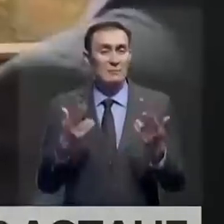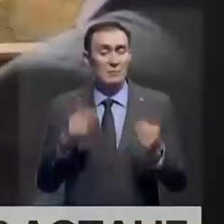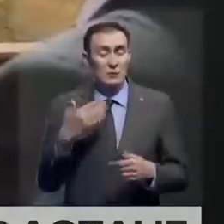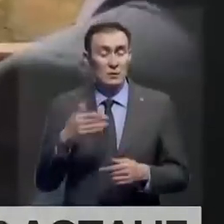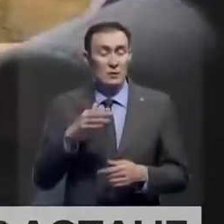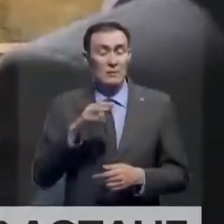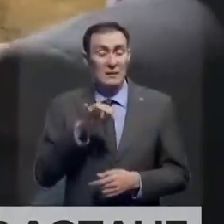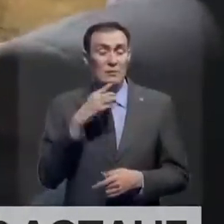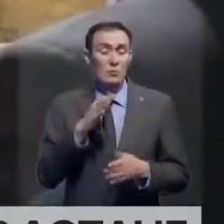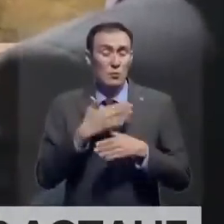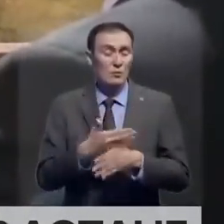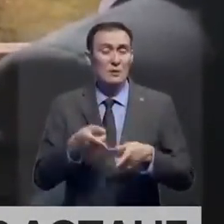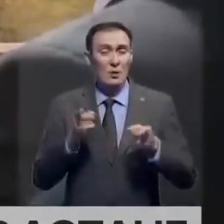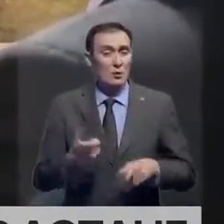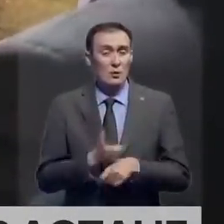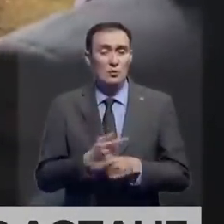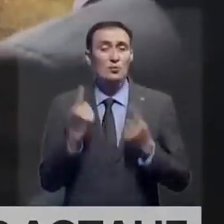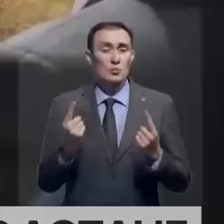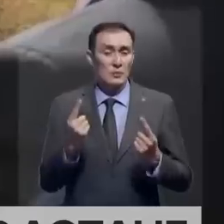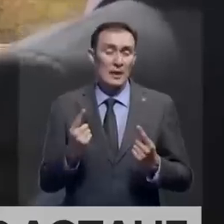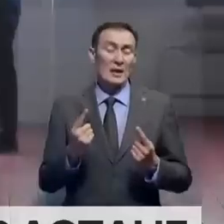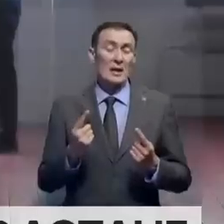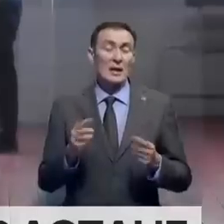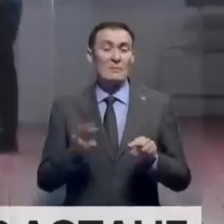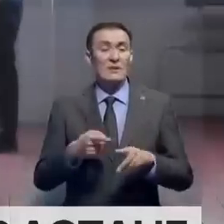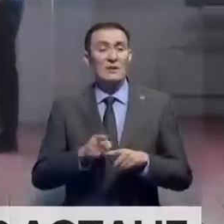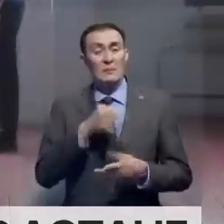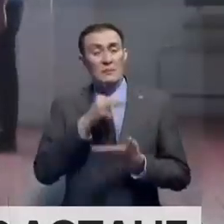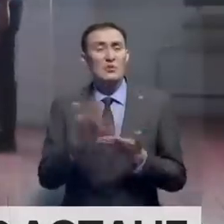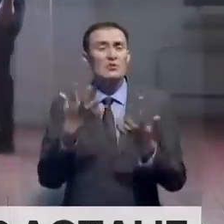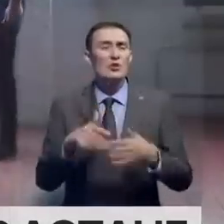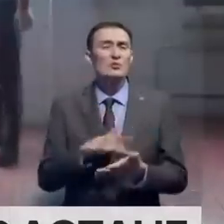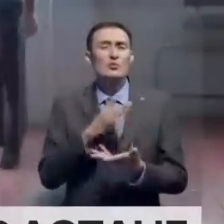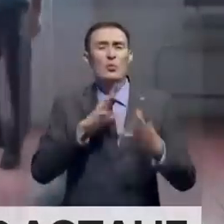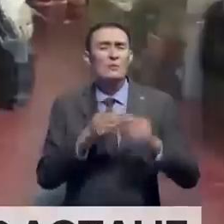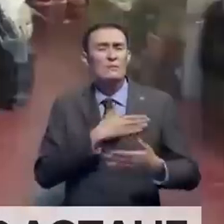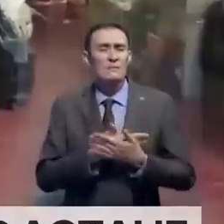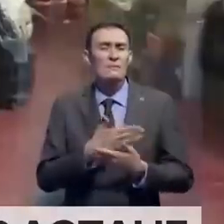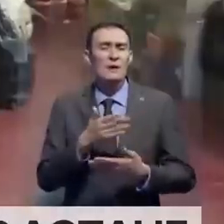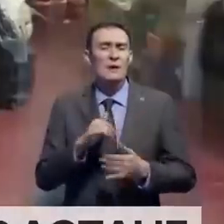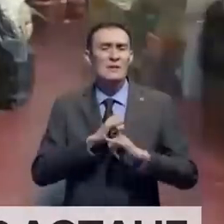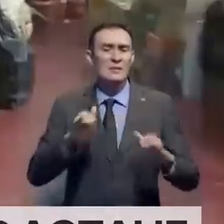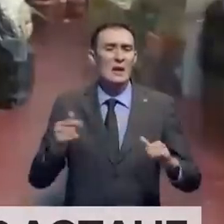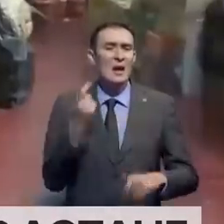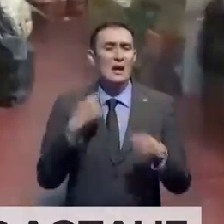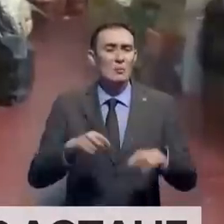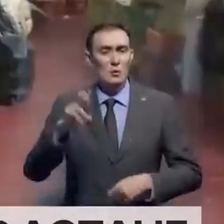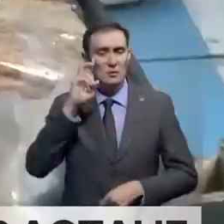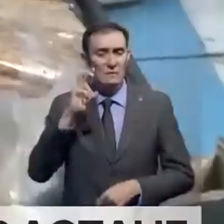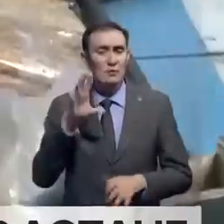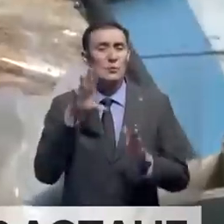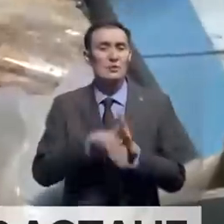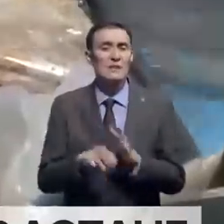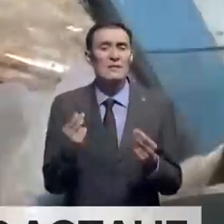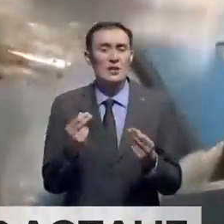признает помощь от Добровольцев на самом деле колоссальная ведомстве хотят подсчитать Какой вклад волонтеры вносят в развитие экономики страны